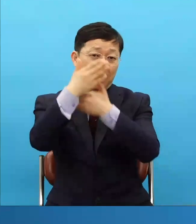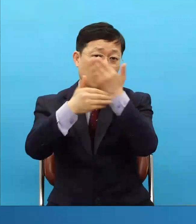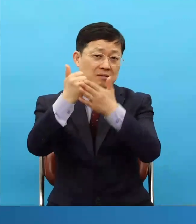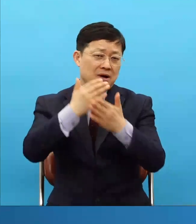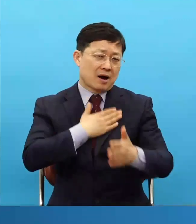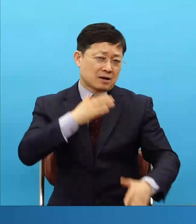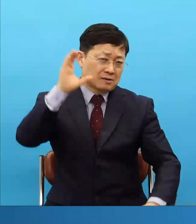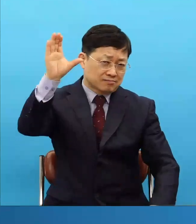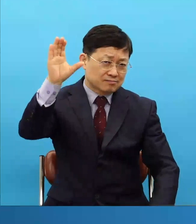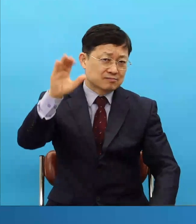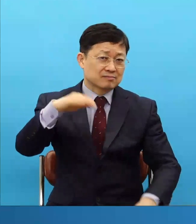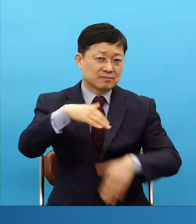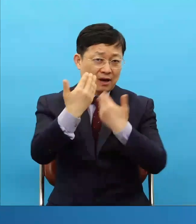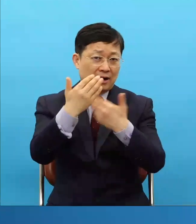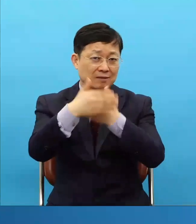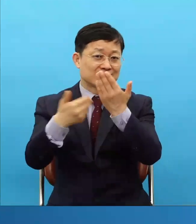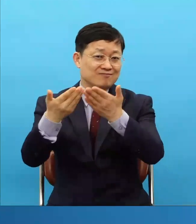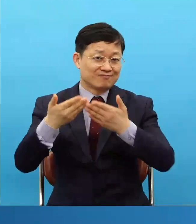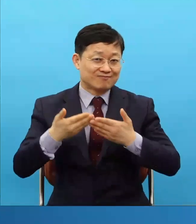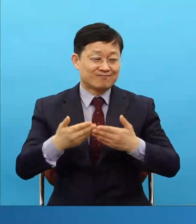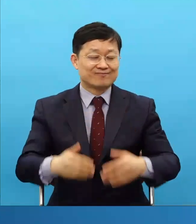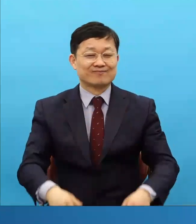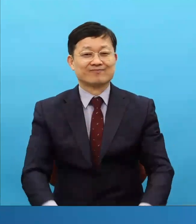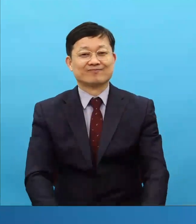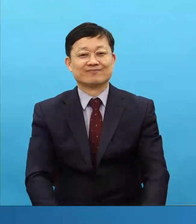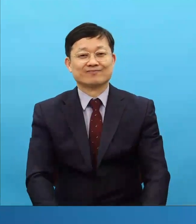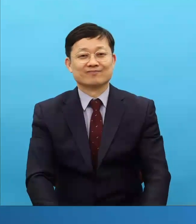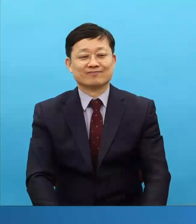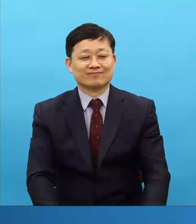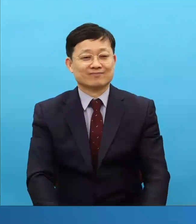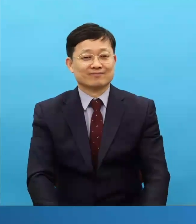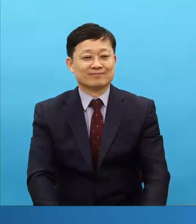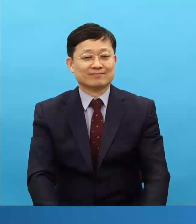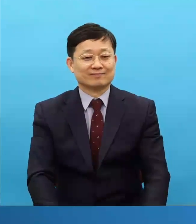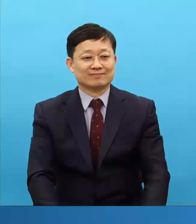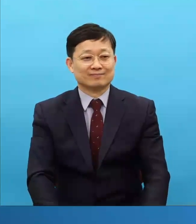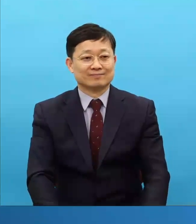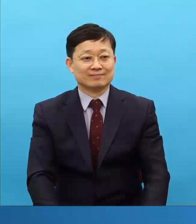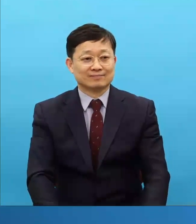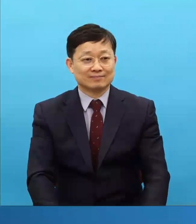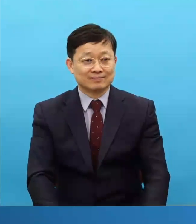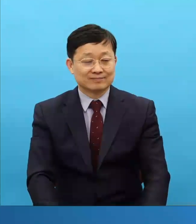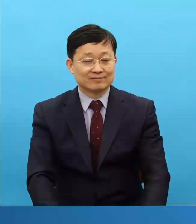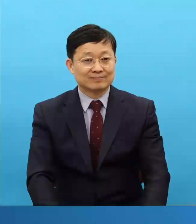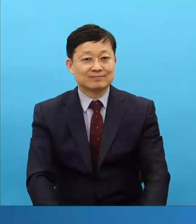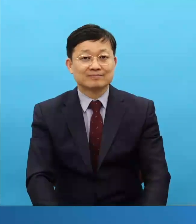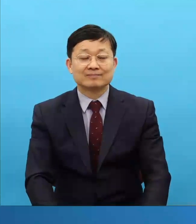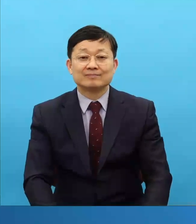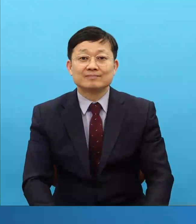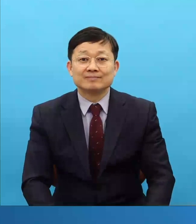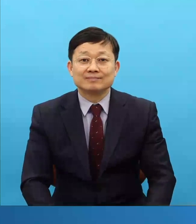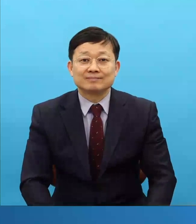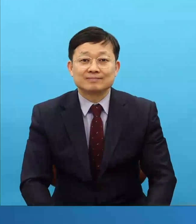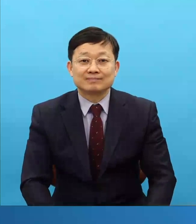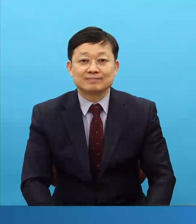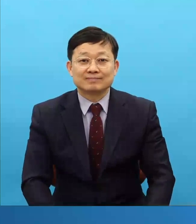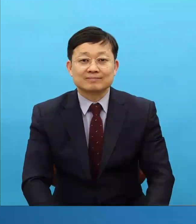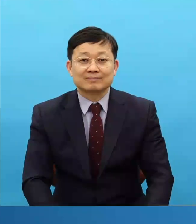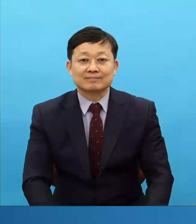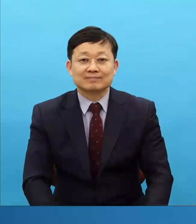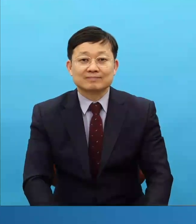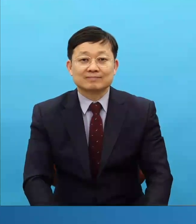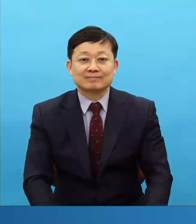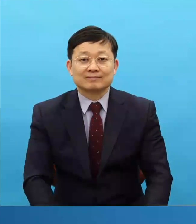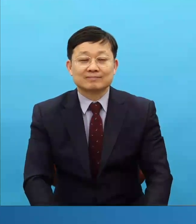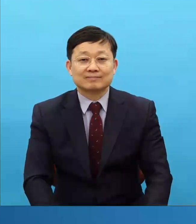answers, you don't need time schedule because God will give it to you. 그래서 여러분들이 검토일 시대 열거든 기도에